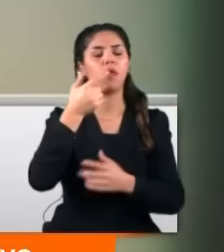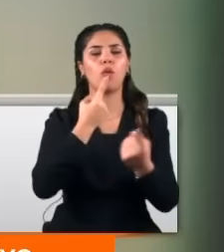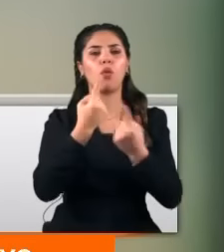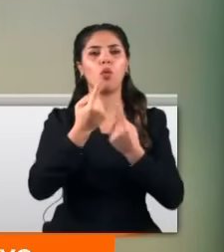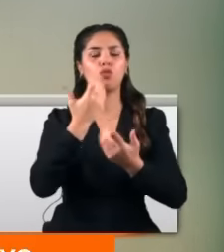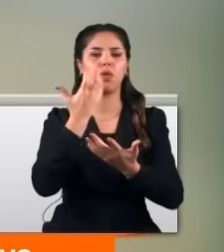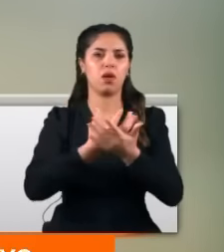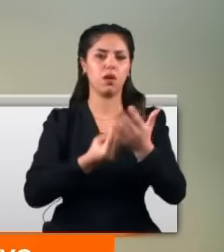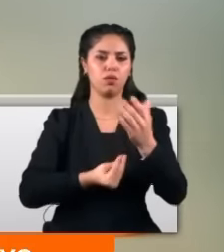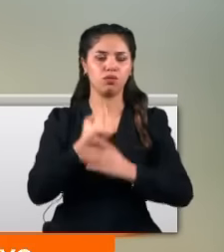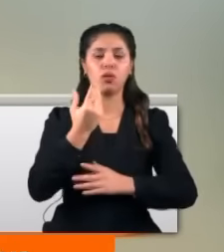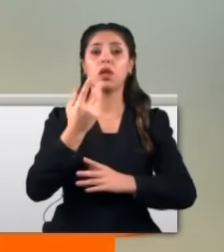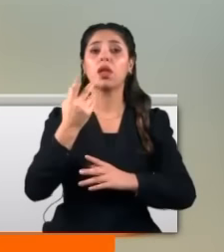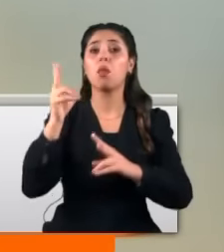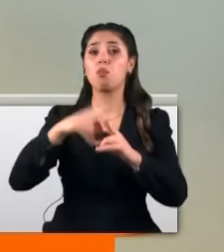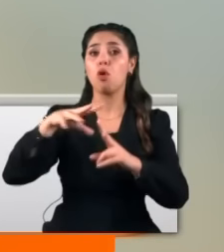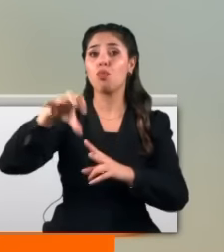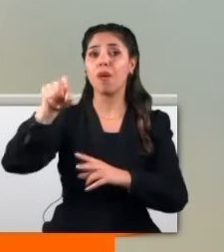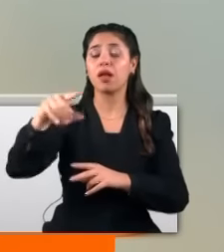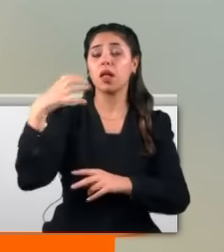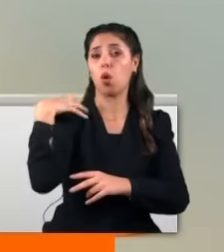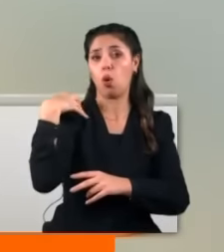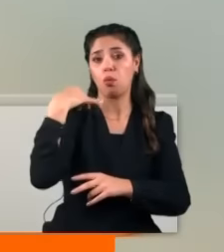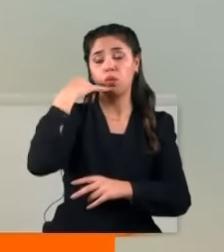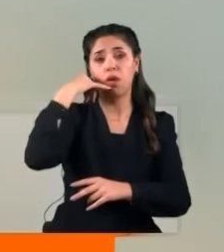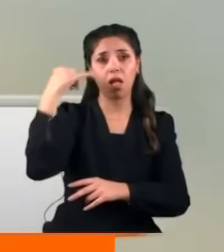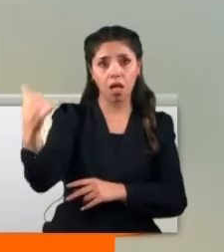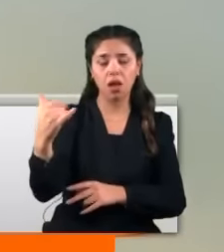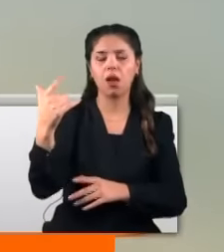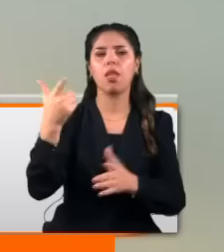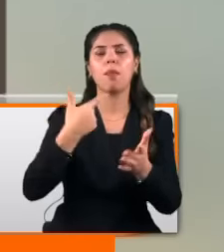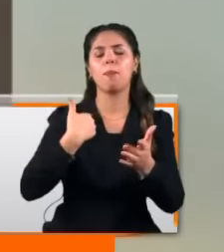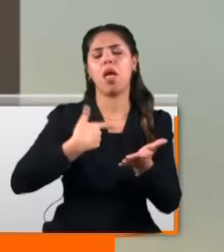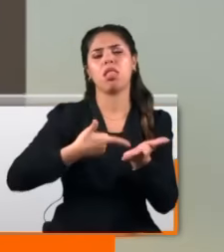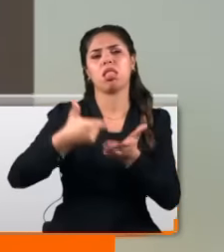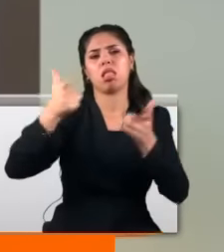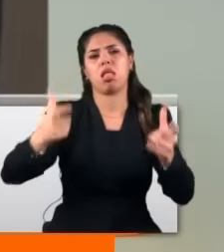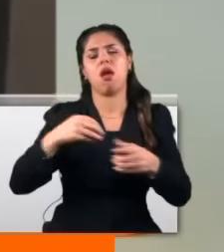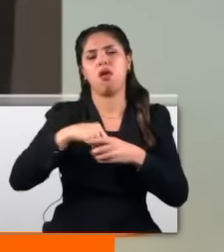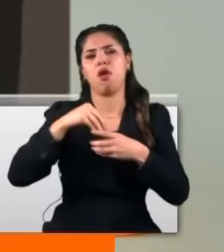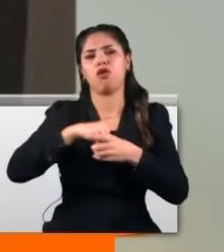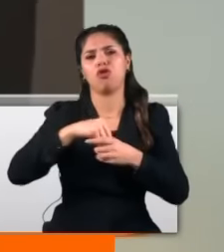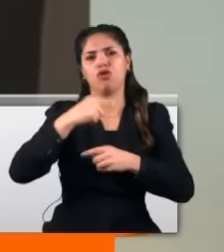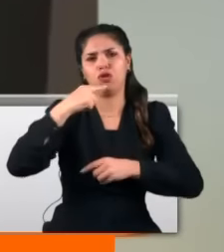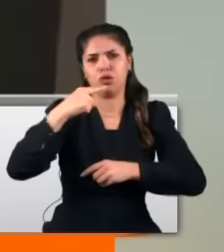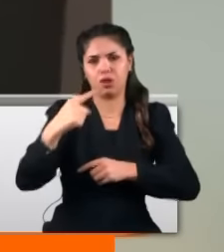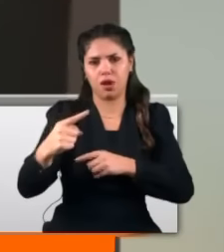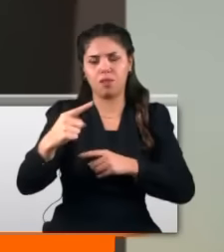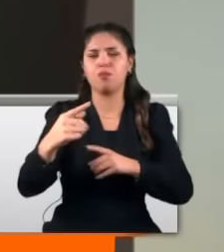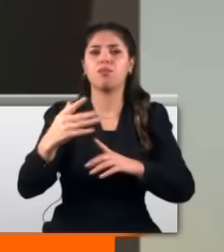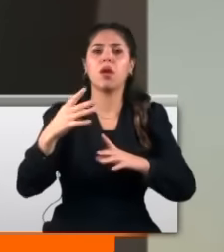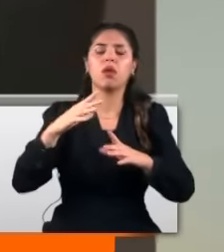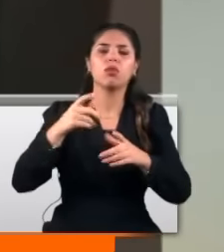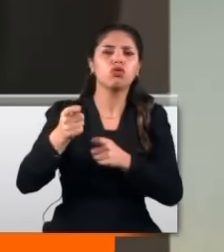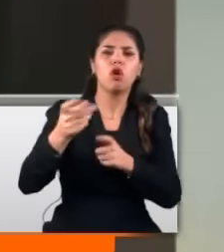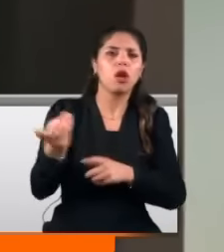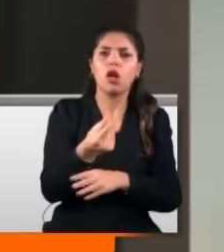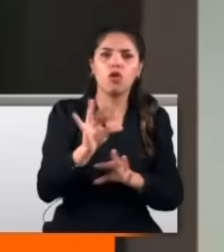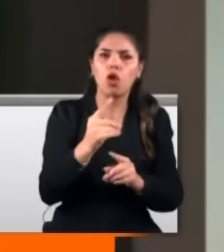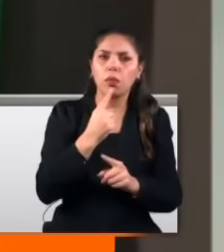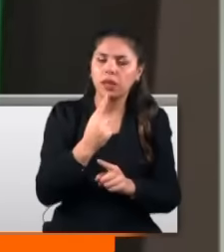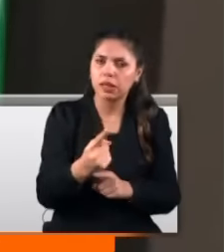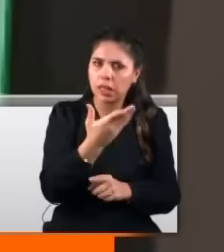Karakol komutanına tarlada olduğunu söyleyen Güran, kaçırılma ihtimali üzerinde durup arama çalışmalarını yönlendirdi. En son onu